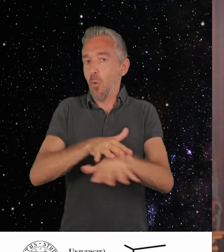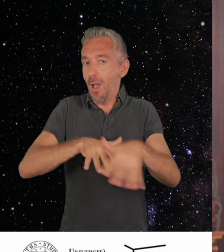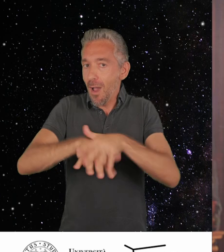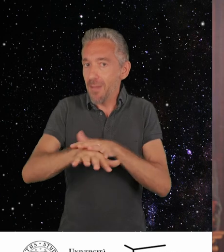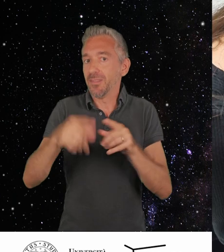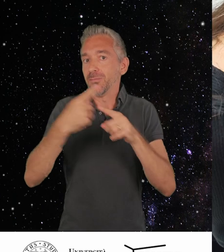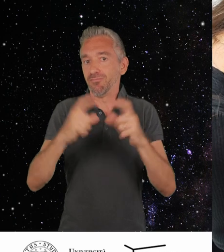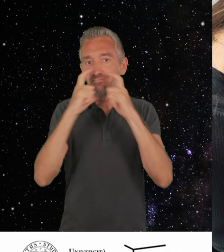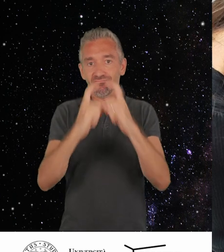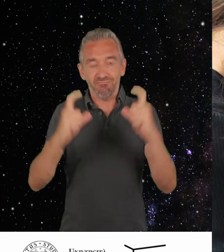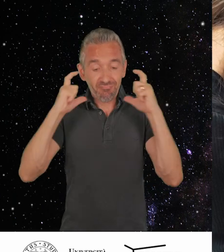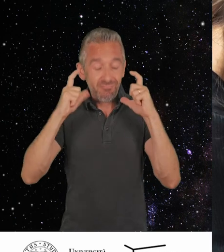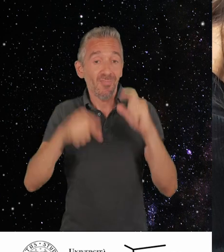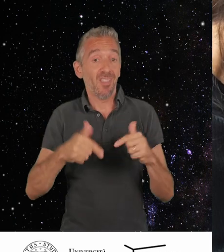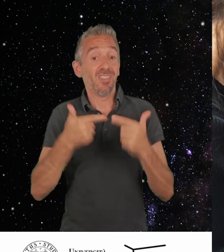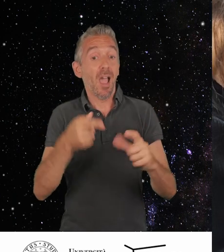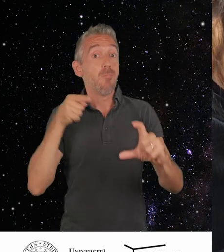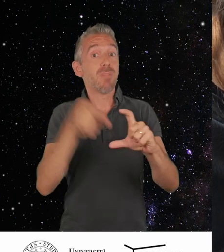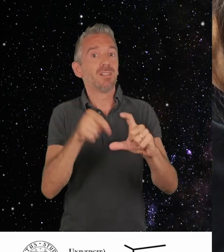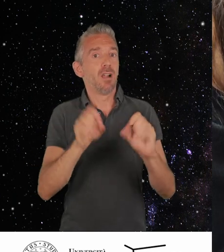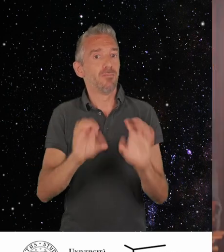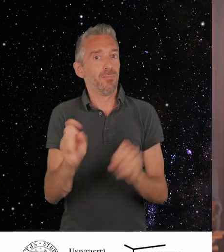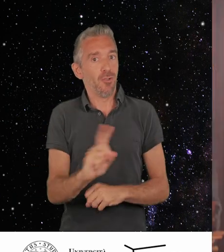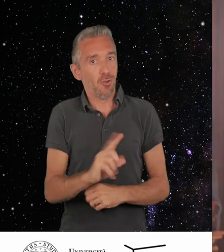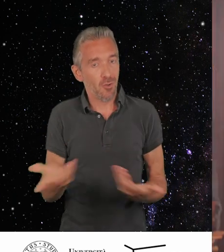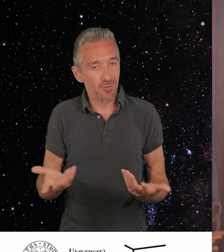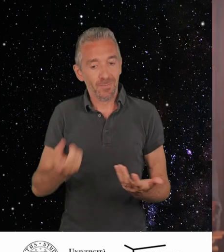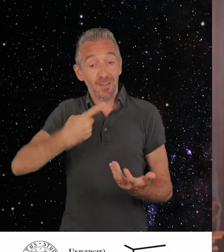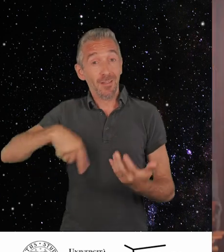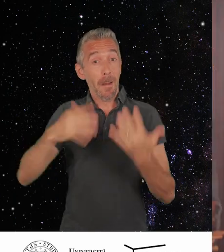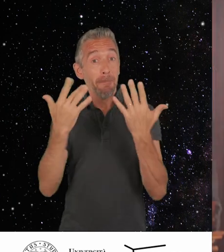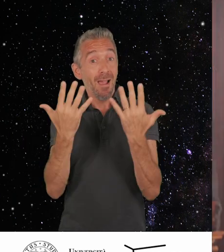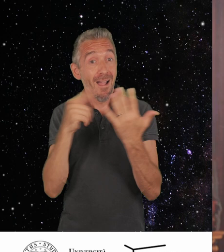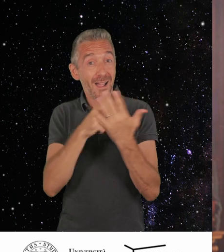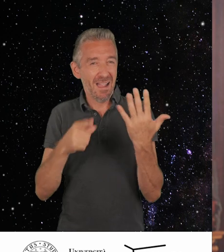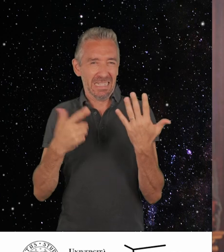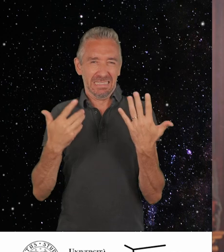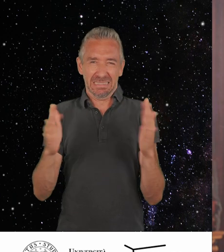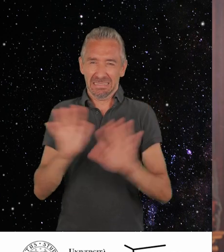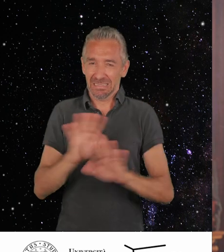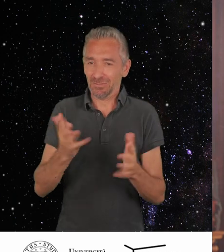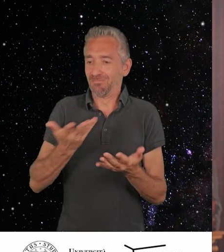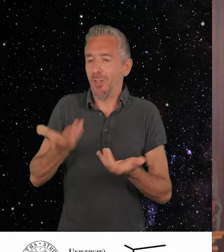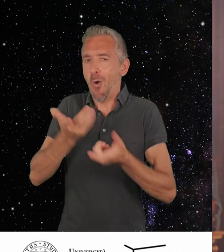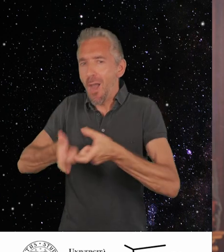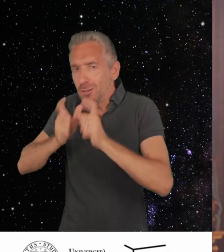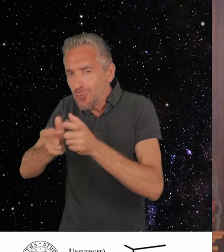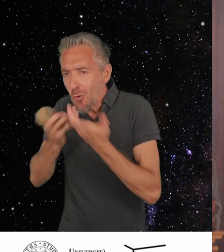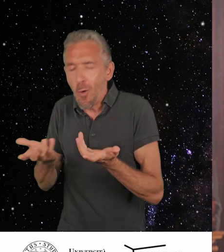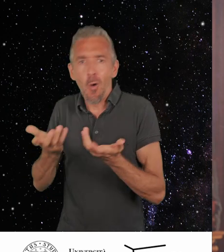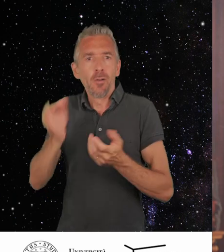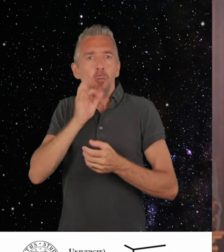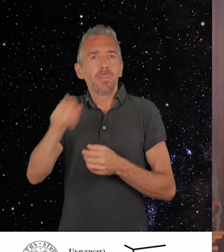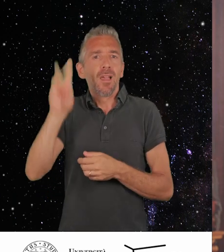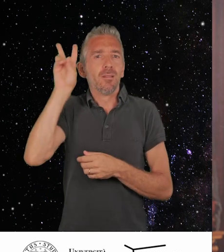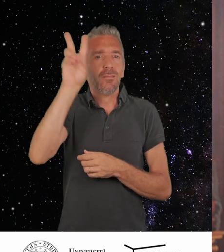per preservare la purezza del bersaglio, per non sporcarlo. Chissà quali schifezze stanno sulla nostra mano, residui della colazione, sporco